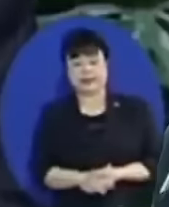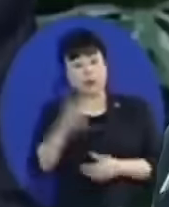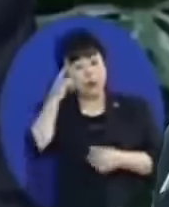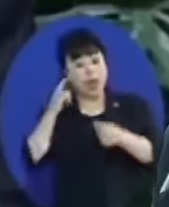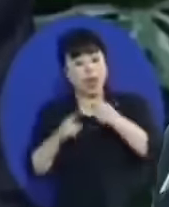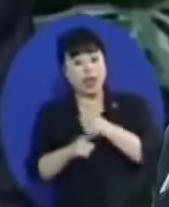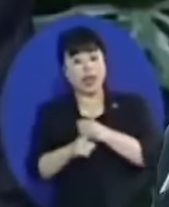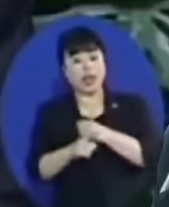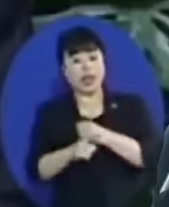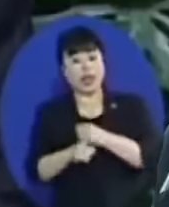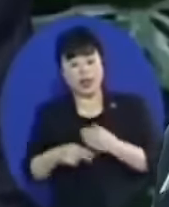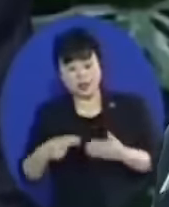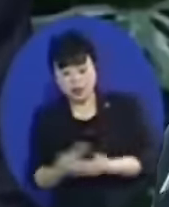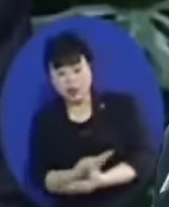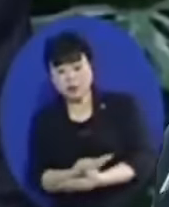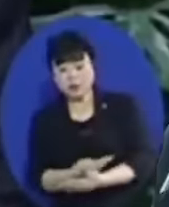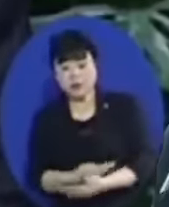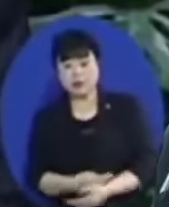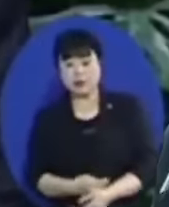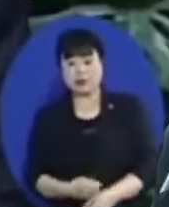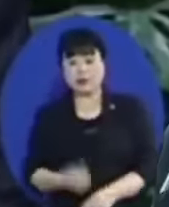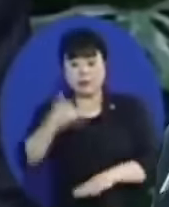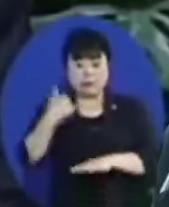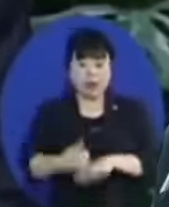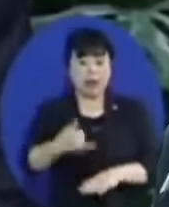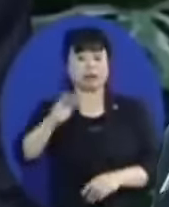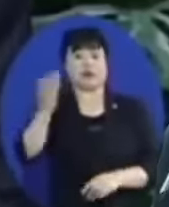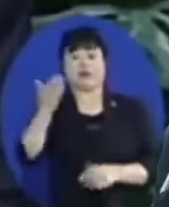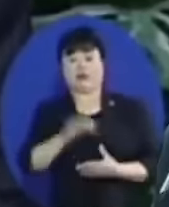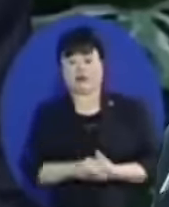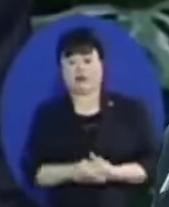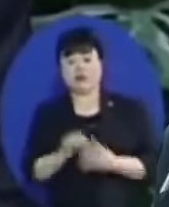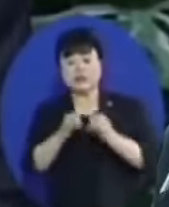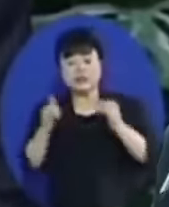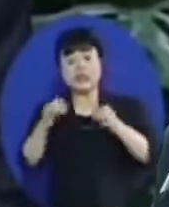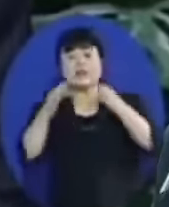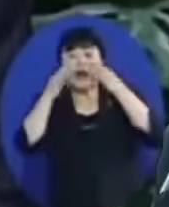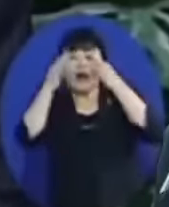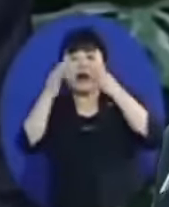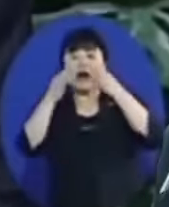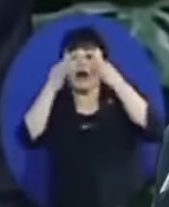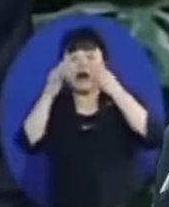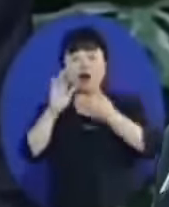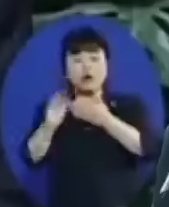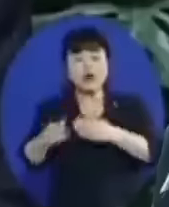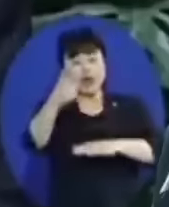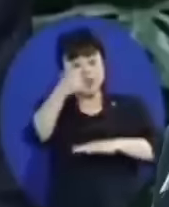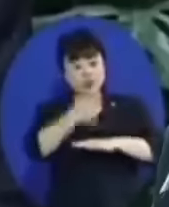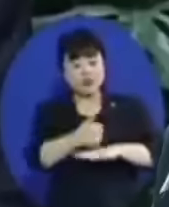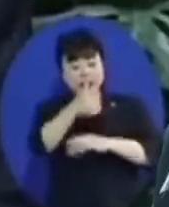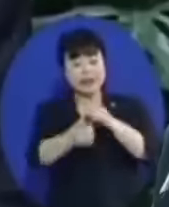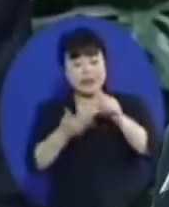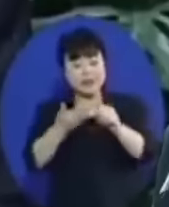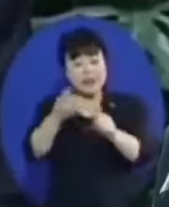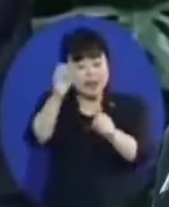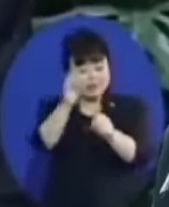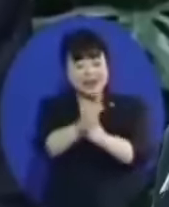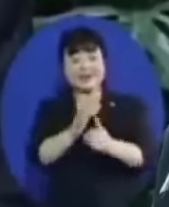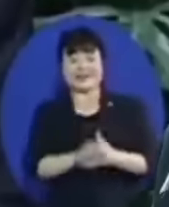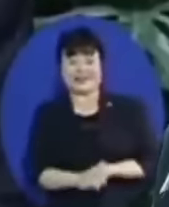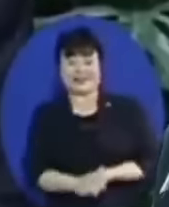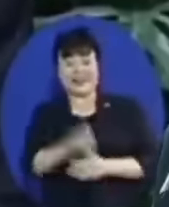왜냐하면 다쳐서 넘어지면 꼴찌하지 않습니까? 인간이 최선을 다하는 이후에 결과는 하나님께